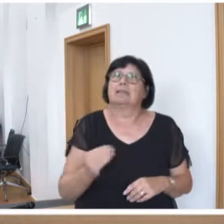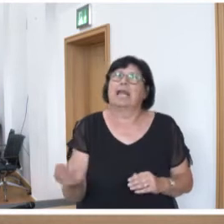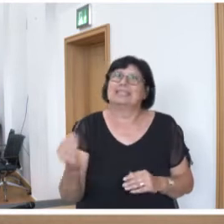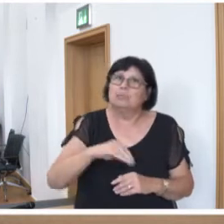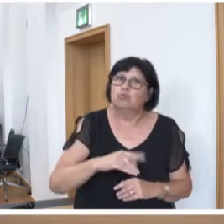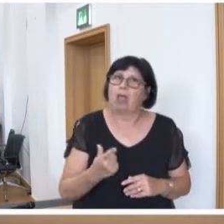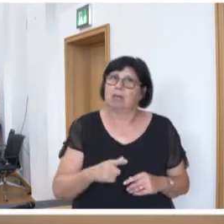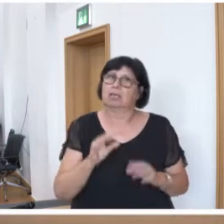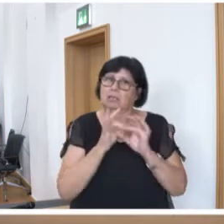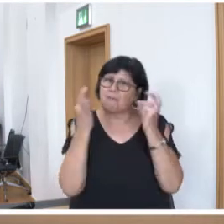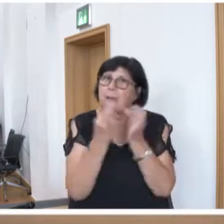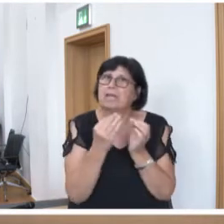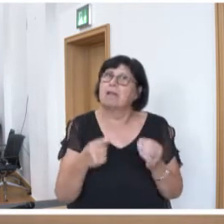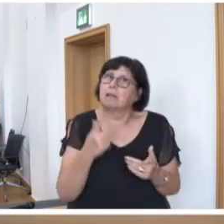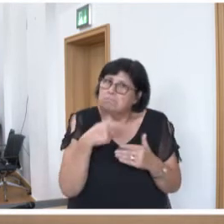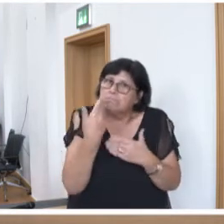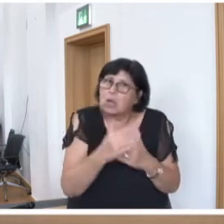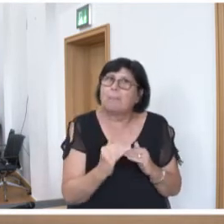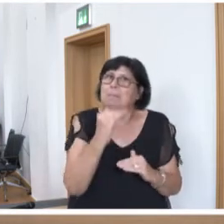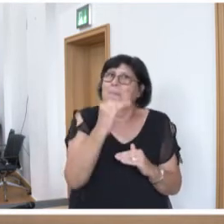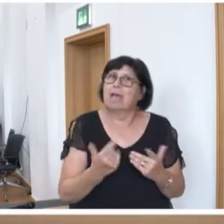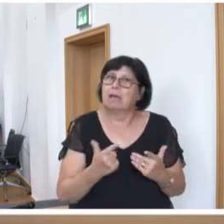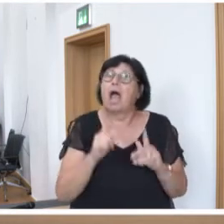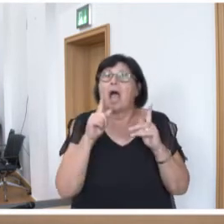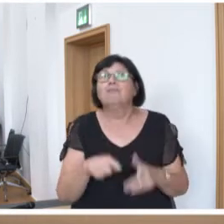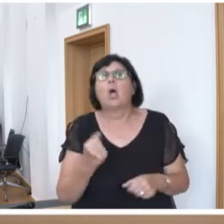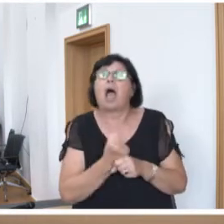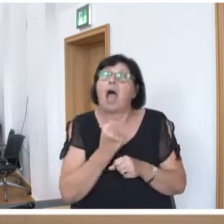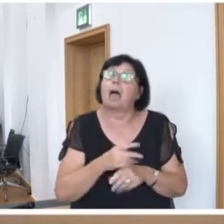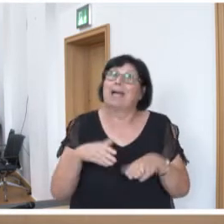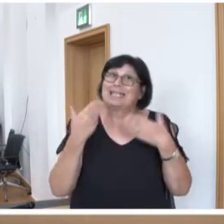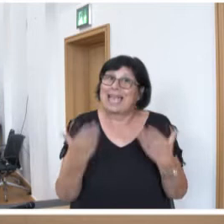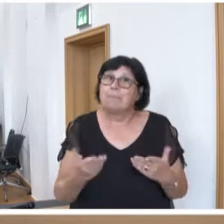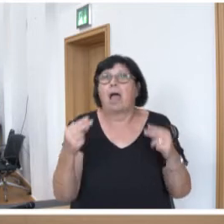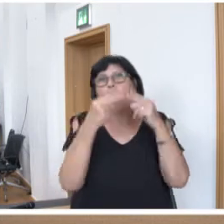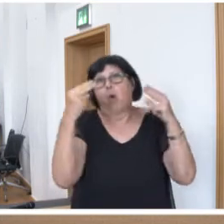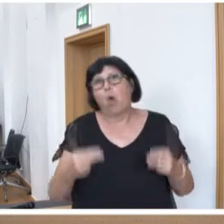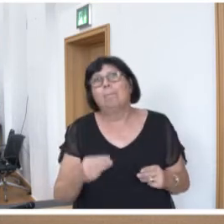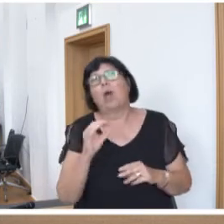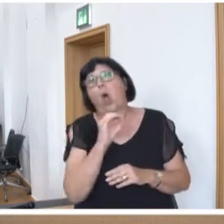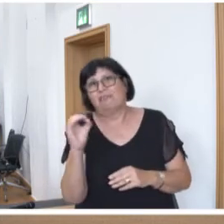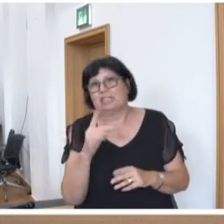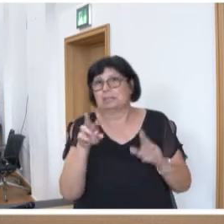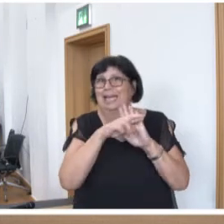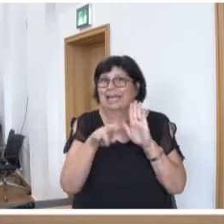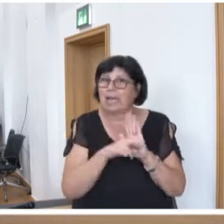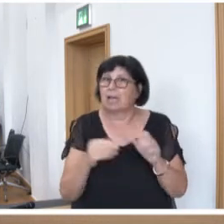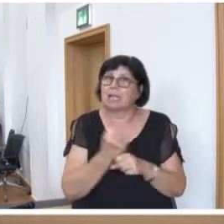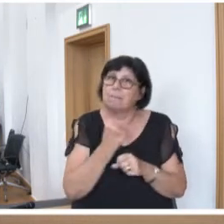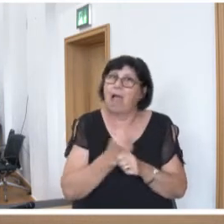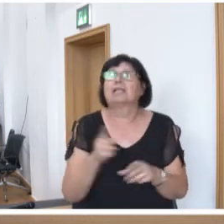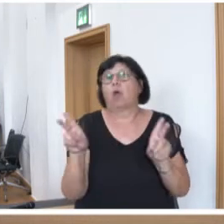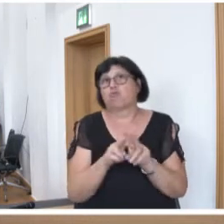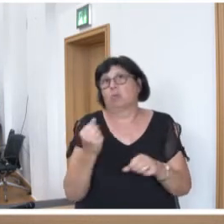im Geldbeutel spüren. Und auch für die ArbeitgeberInnen wurden klare Homeoffice-Regelungen vereinbart und auch die Regelung zur Kurzarbeit